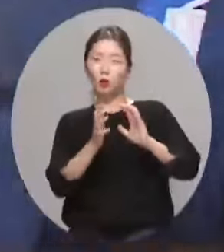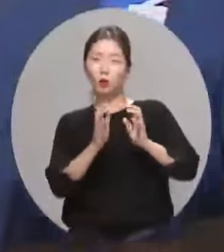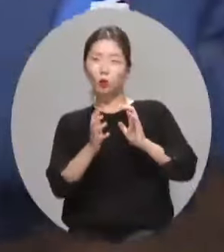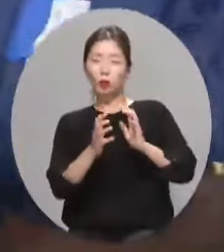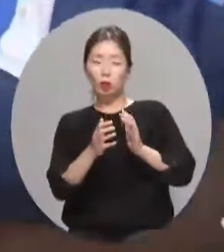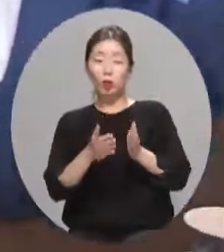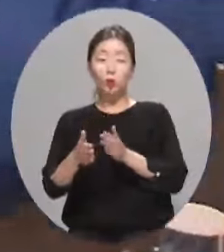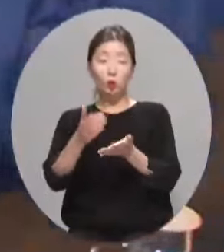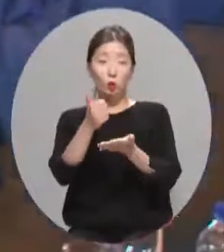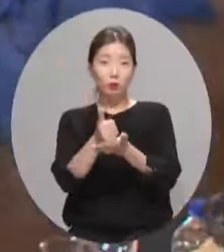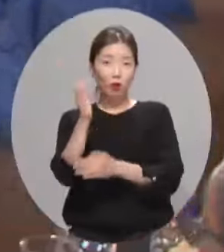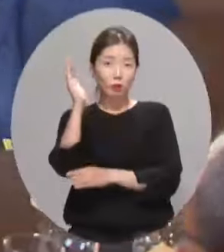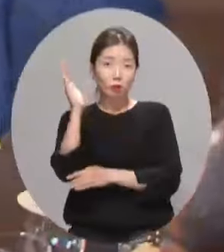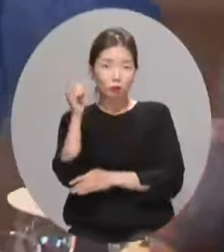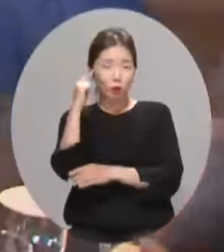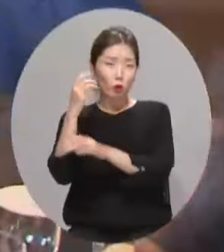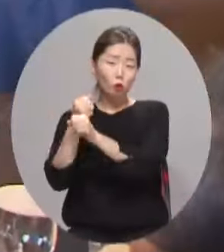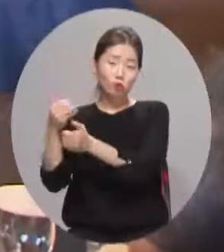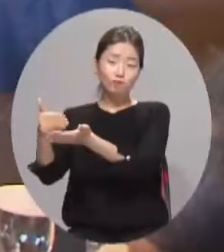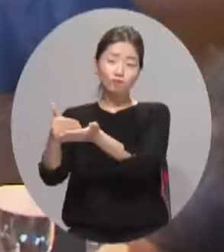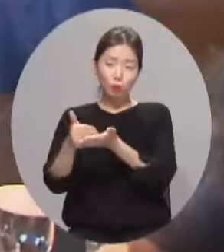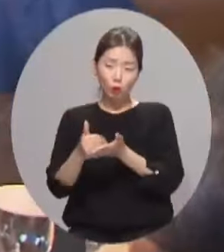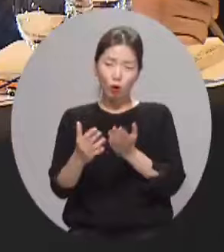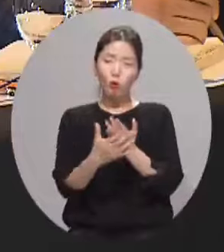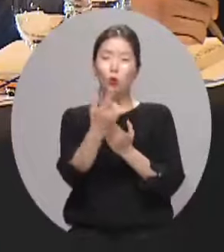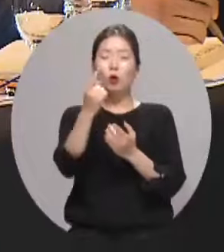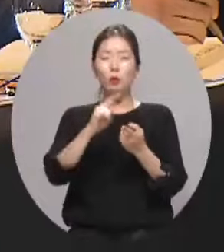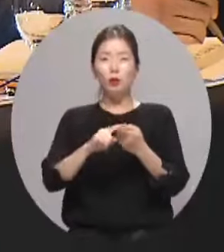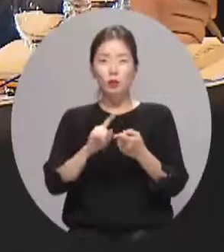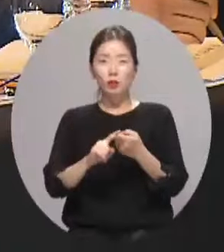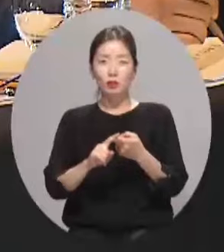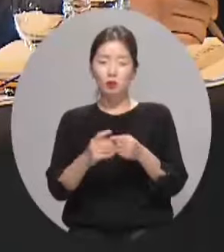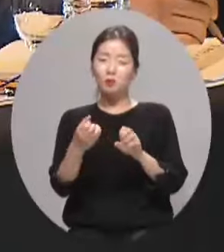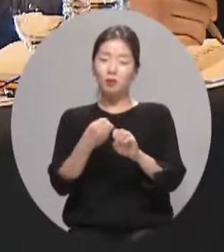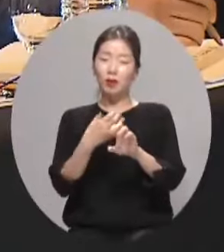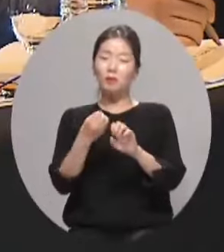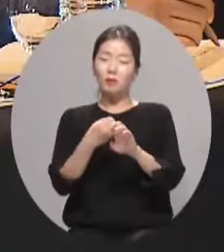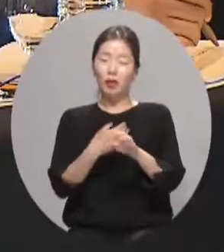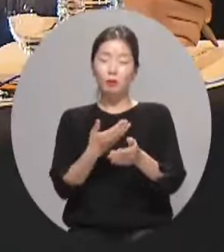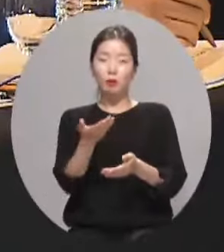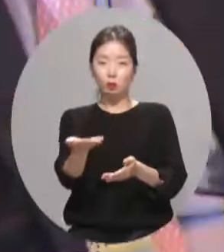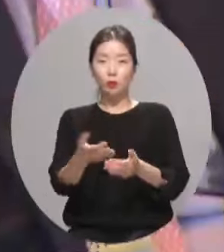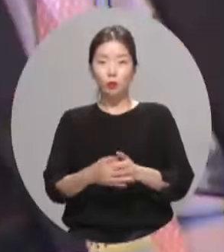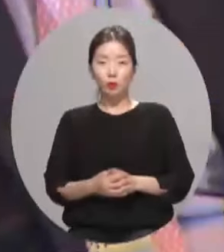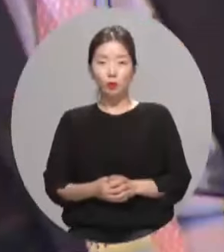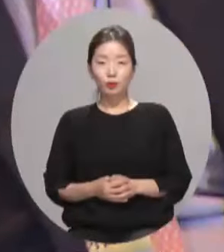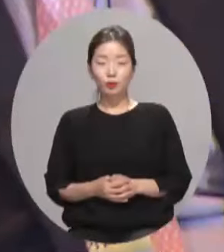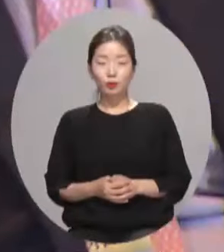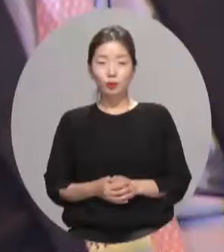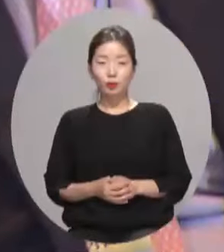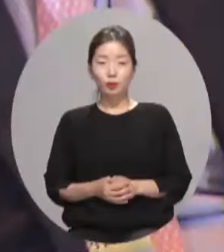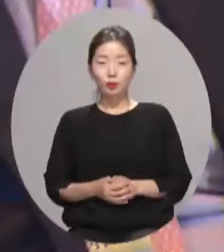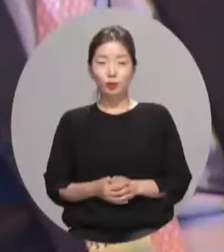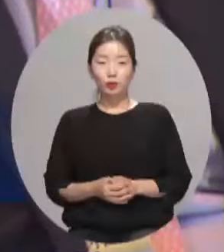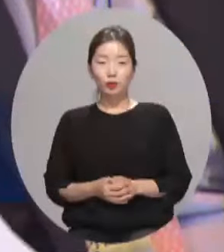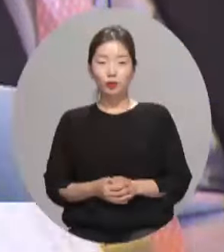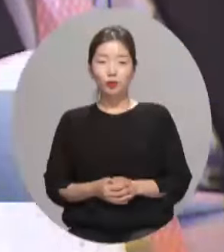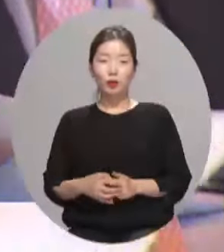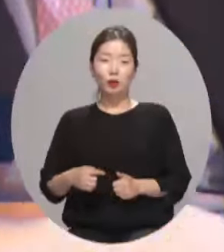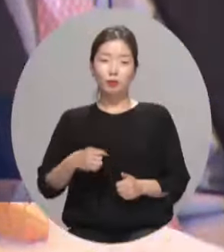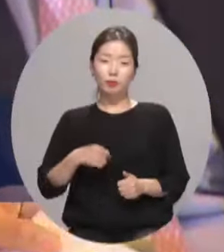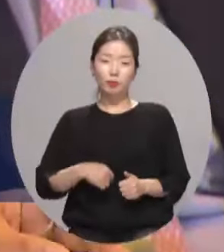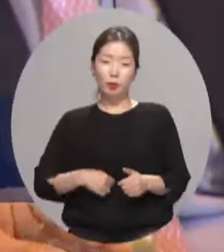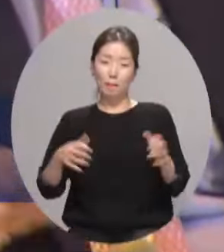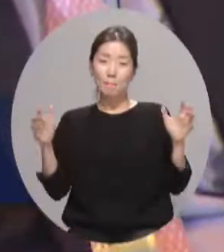나선 김관영 지사도 연구원이 제시한 통합론에 애둘러 화답하는 답변을 내놨습니다. 정말 우리가 한